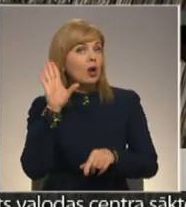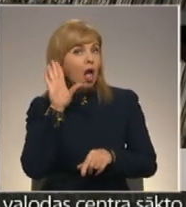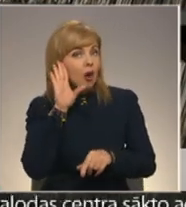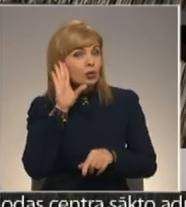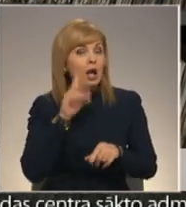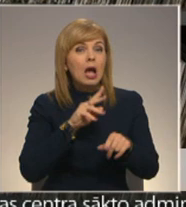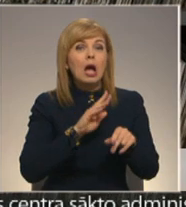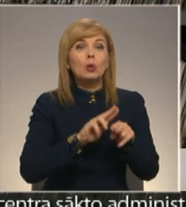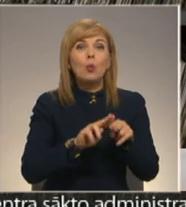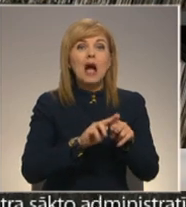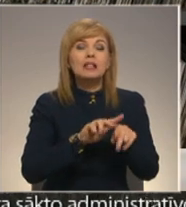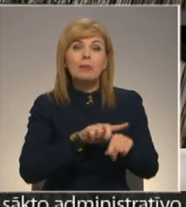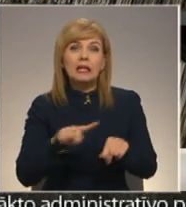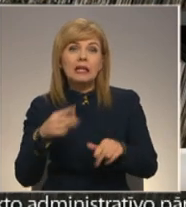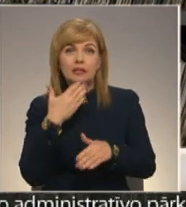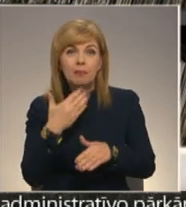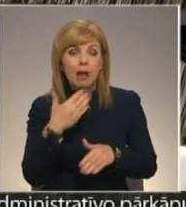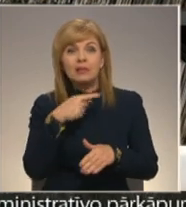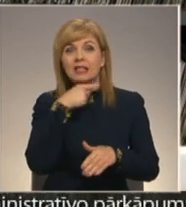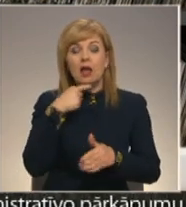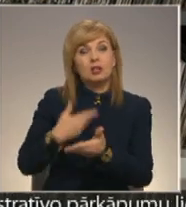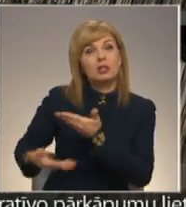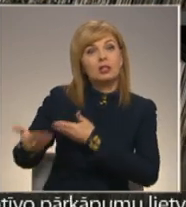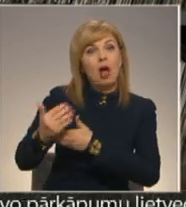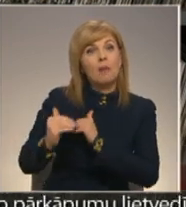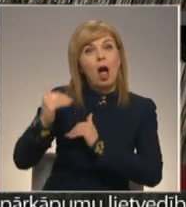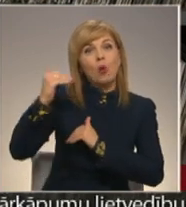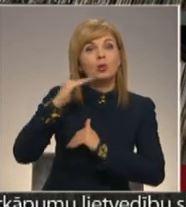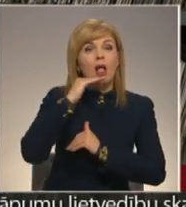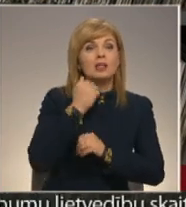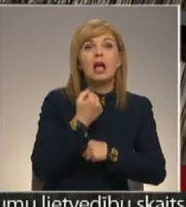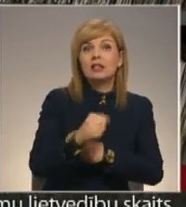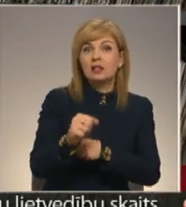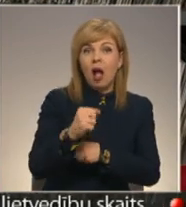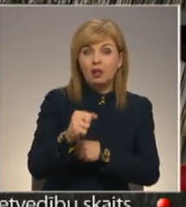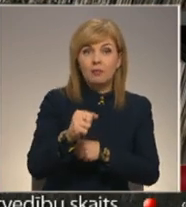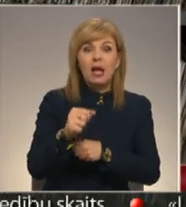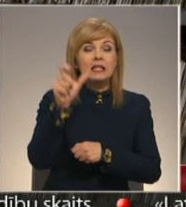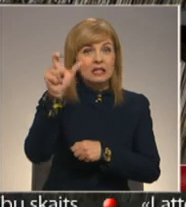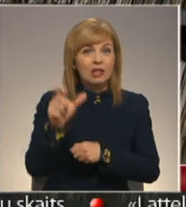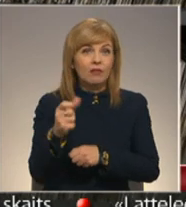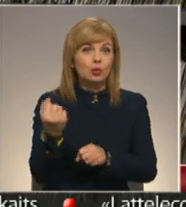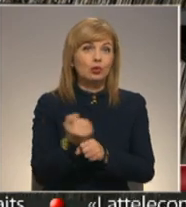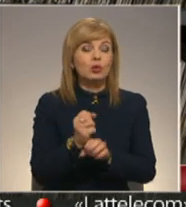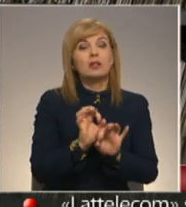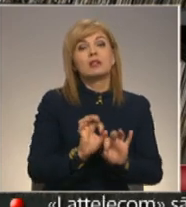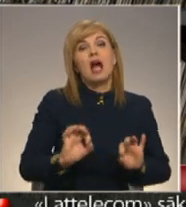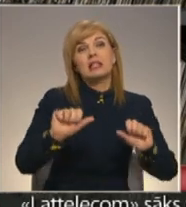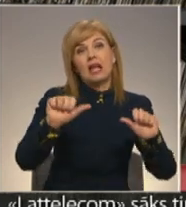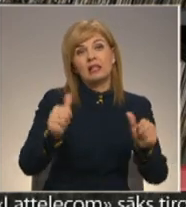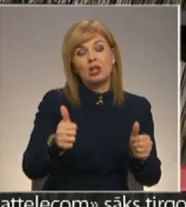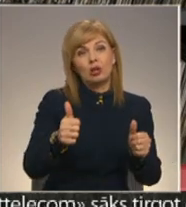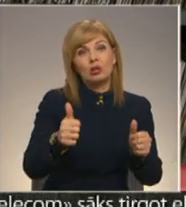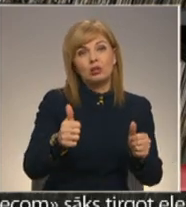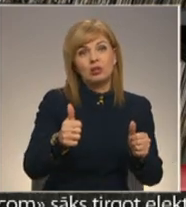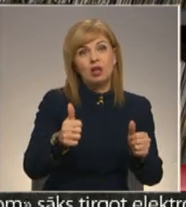noslīpēts līdz pēdējām, un tad mums ir sadarbība cēsīs ar augstas klases galvniecību, kur cilvēks mums uztais jau to tādā skaistā dizainā noslīpēts